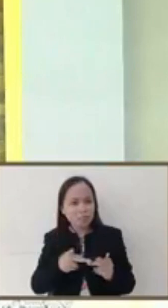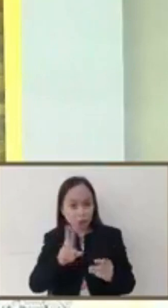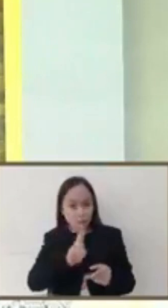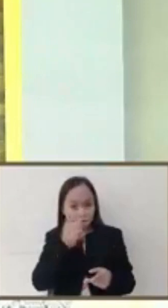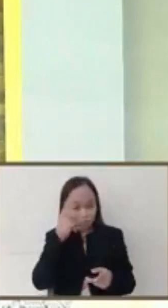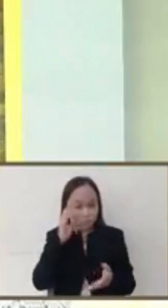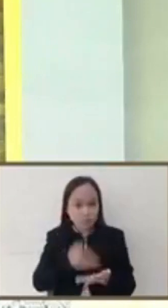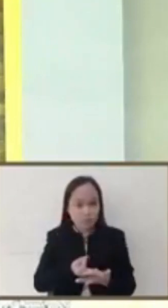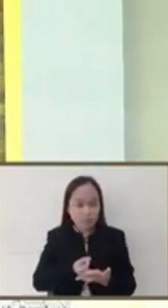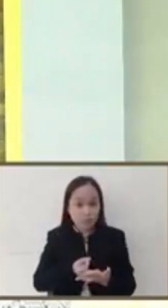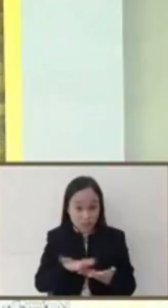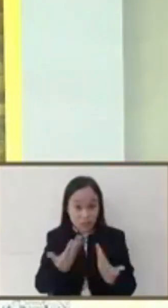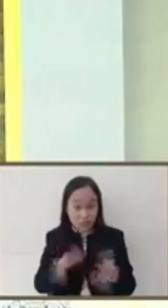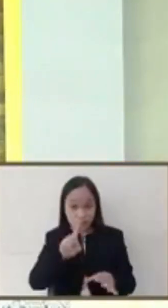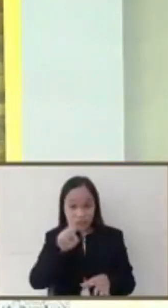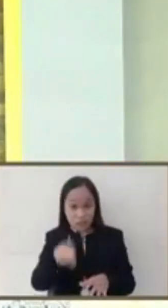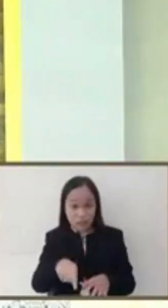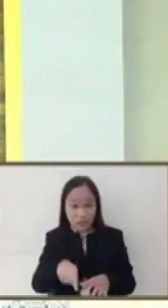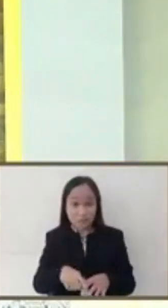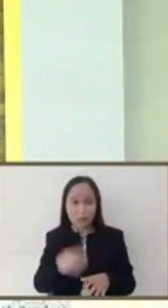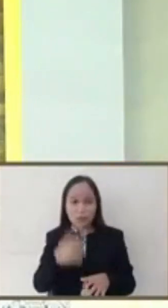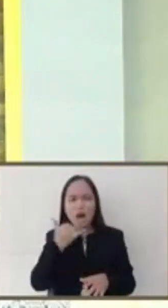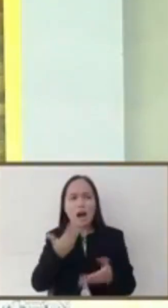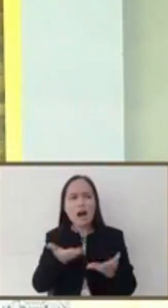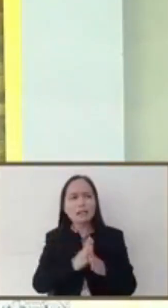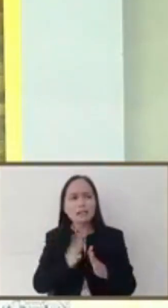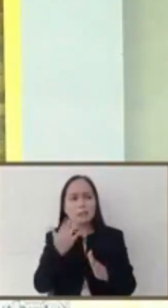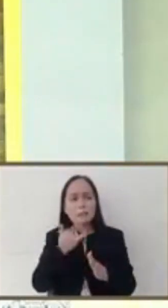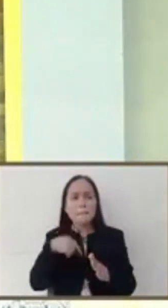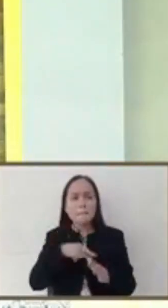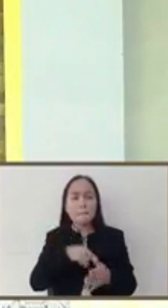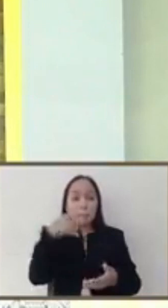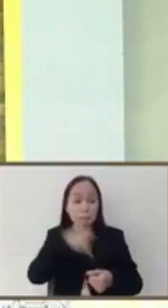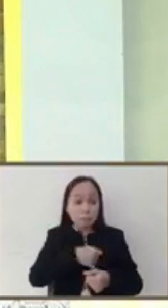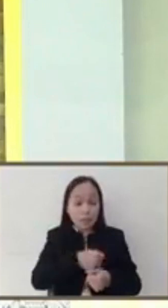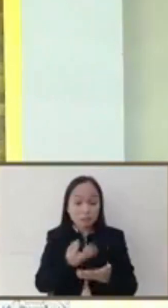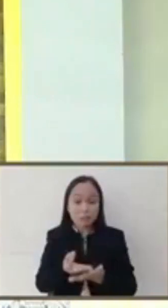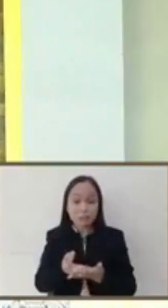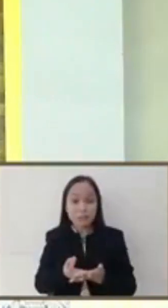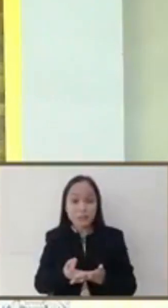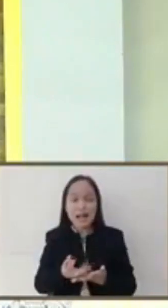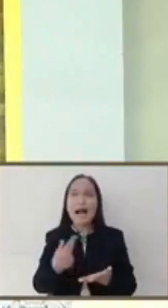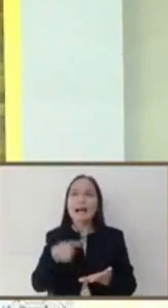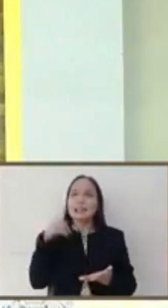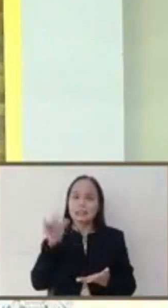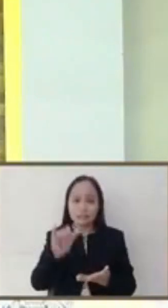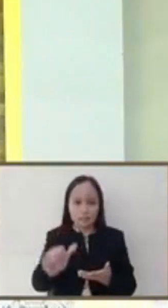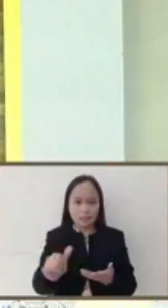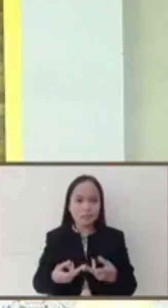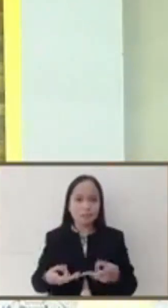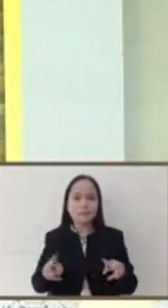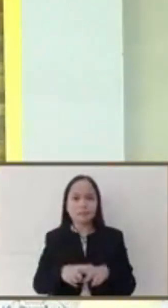kapatid. You see, bakit tinatanong natin? Sapagkat nag-i-invest tayo ng pera natin na merong eternal value.